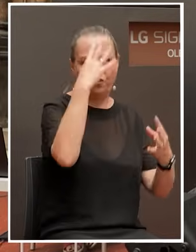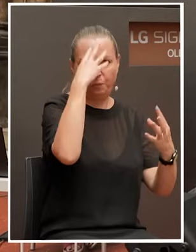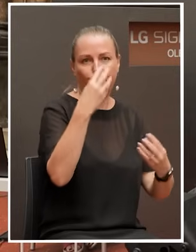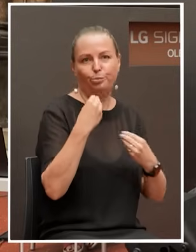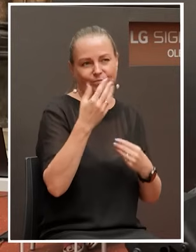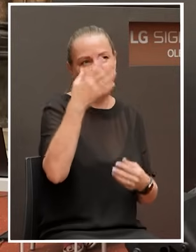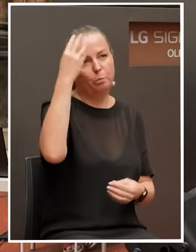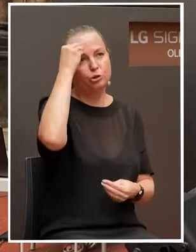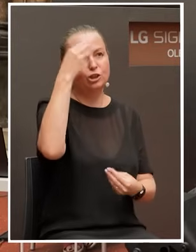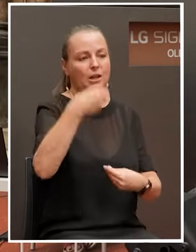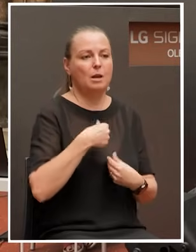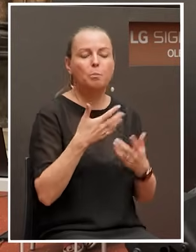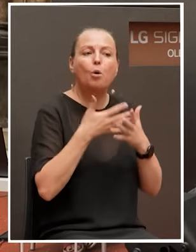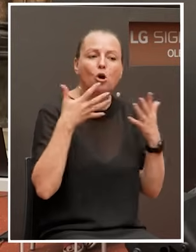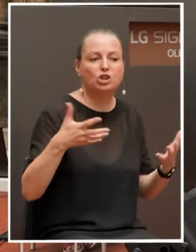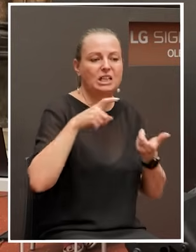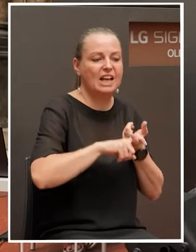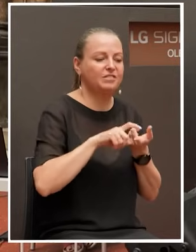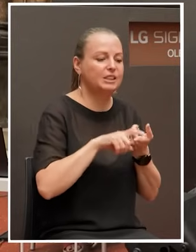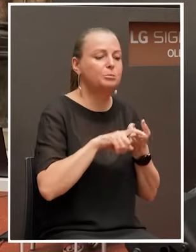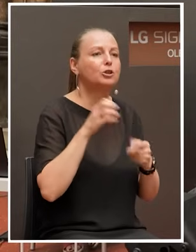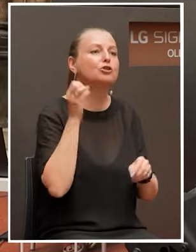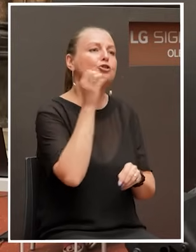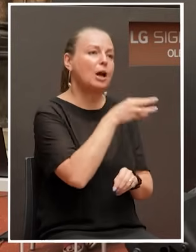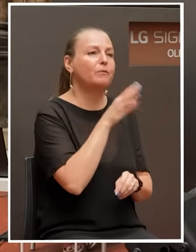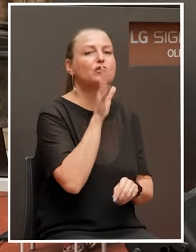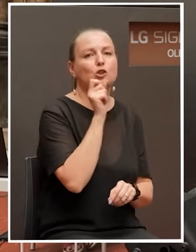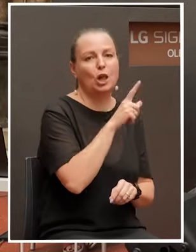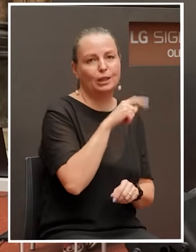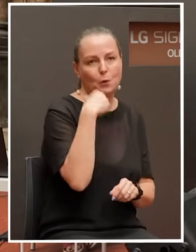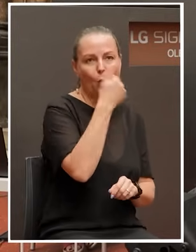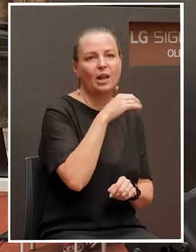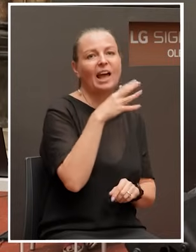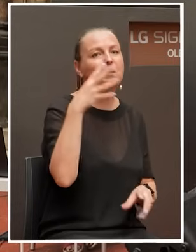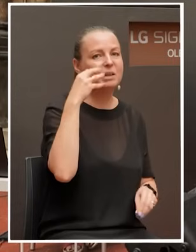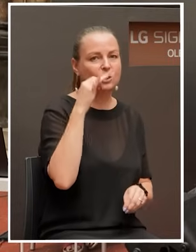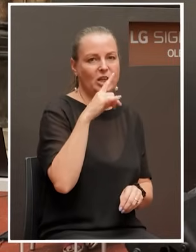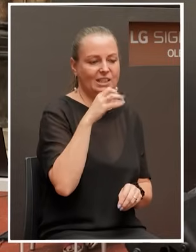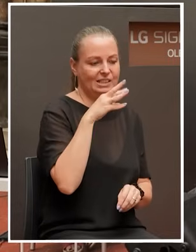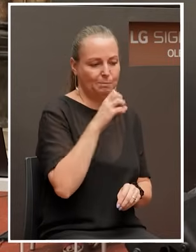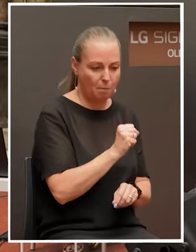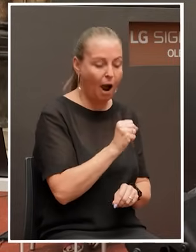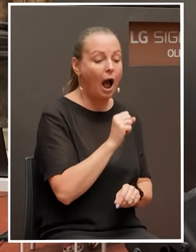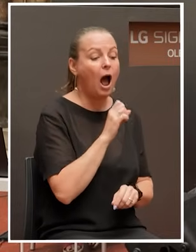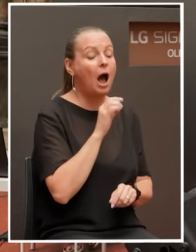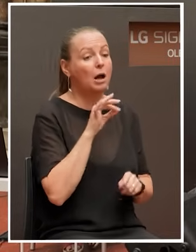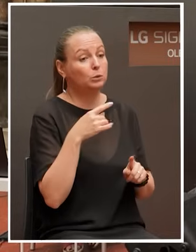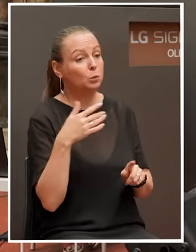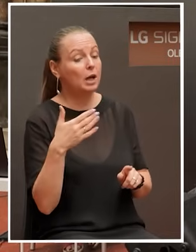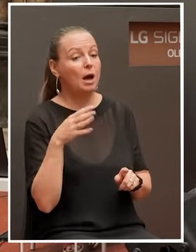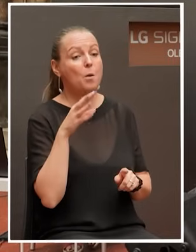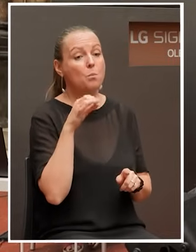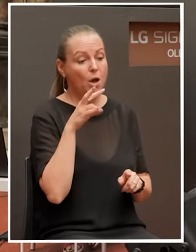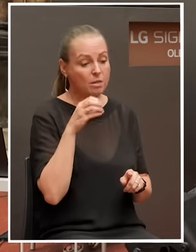более сильную зависимость, чем в золотые годы импрессионизма 1870-е, а с другой стороны он,